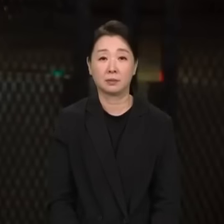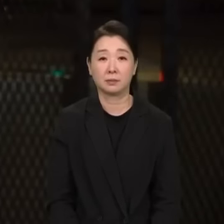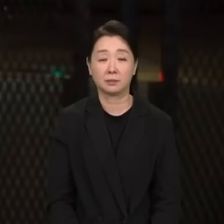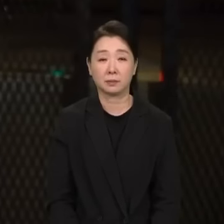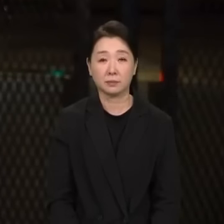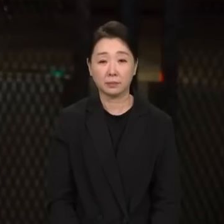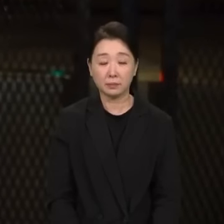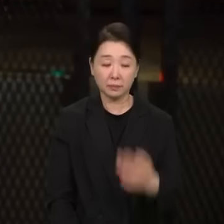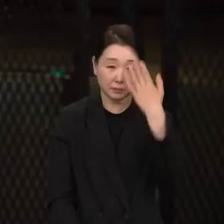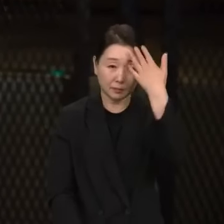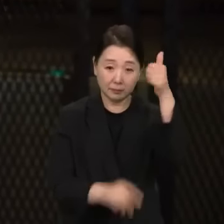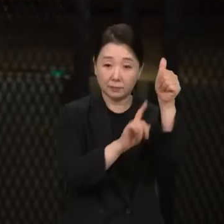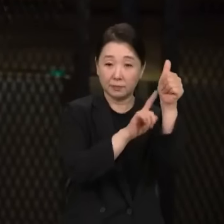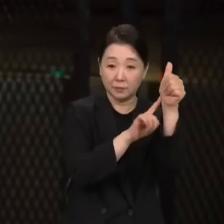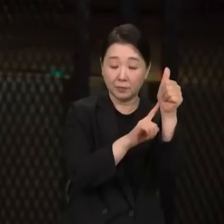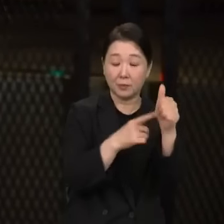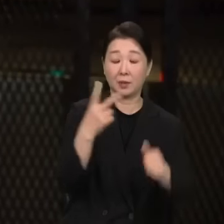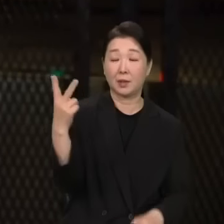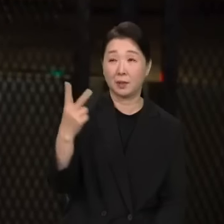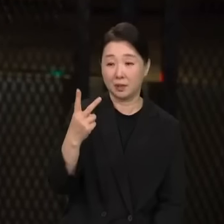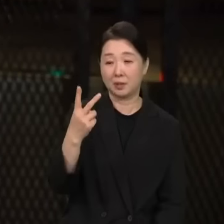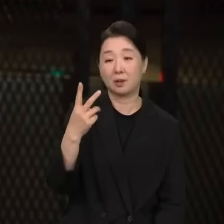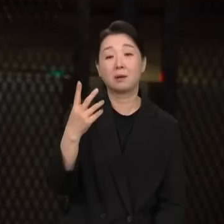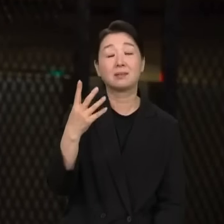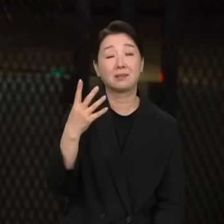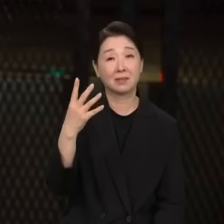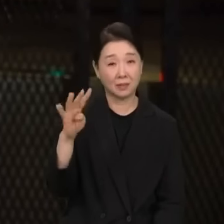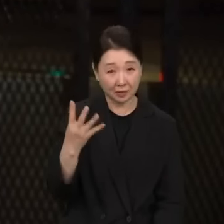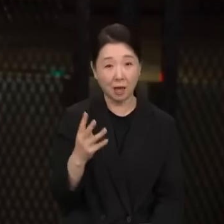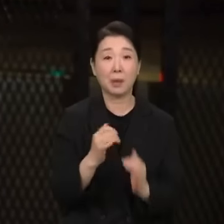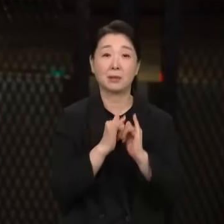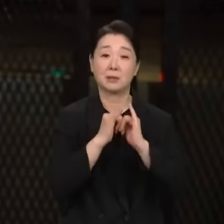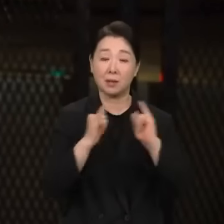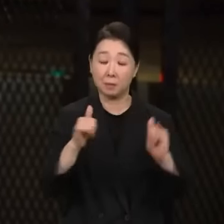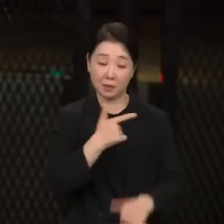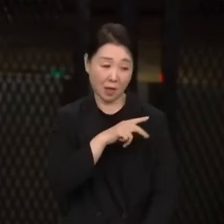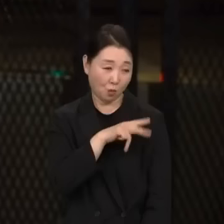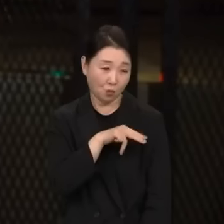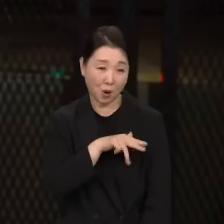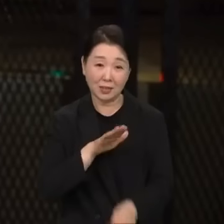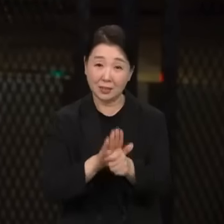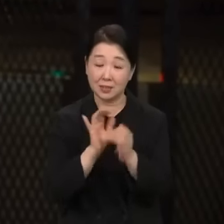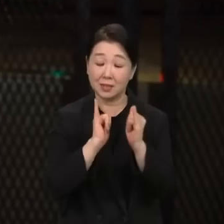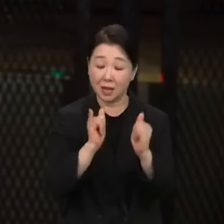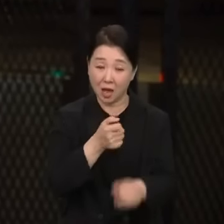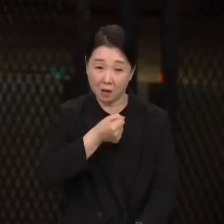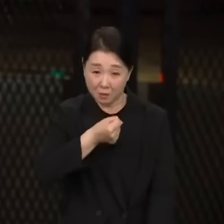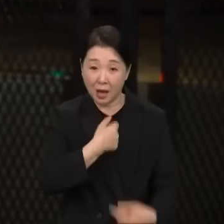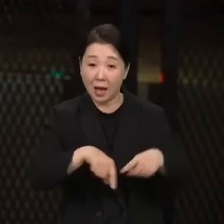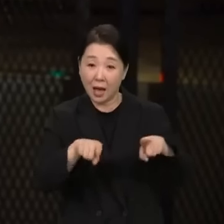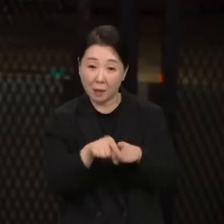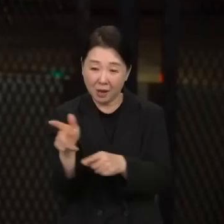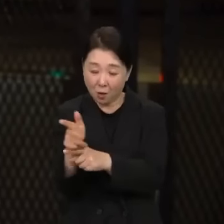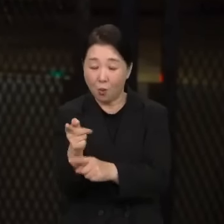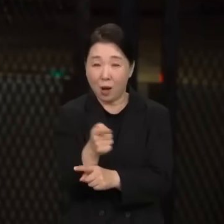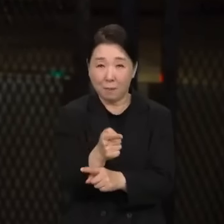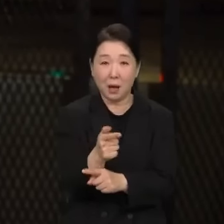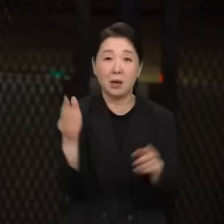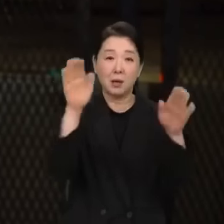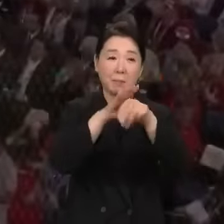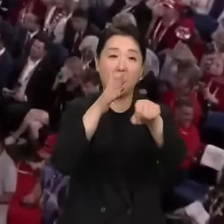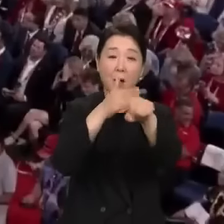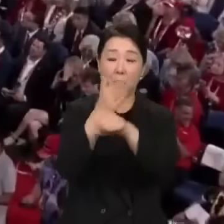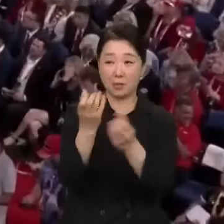예, 트럼프 전 대통령은 약 2,400명의 대의원과 지지자 또 취재진이 몰린 가운데 밤 9시쯤